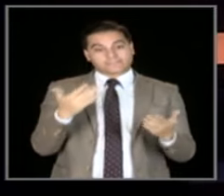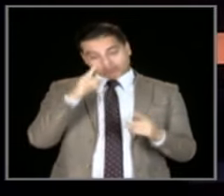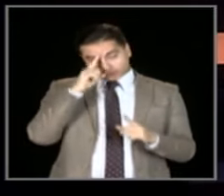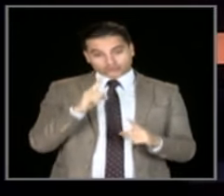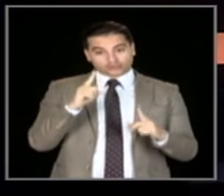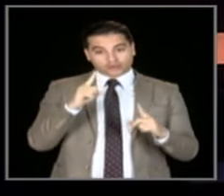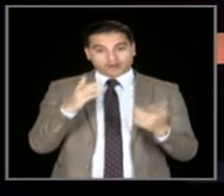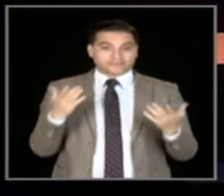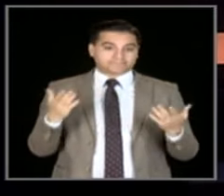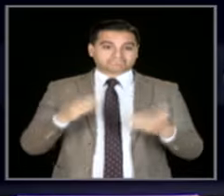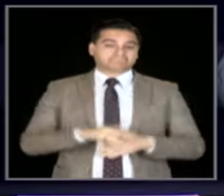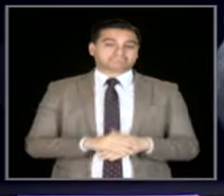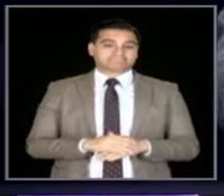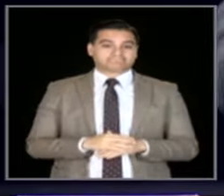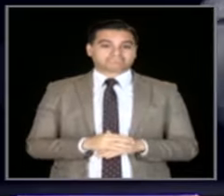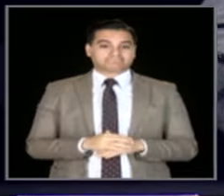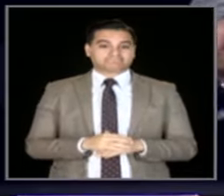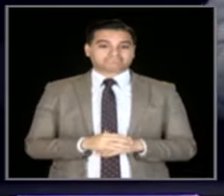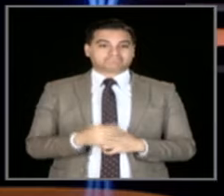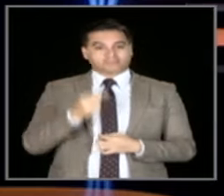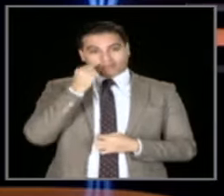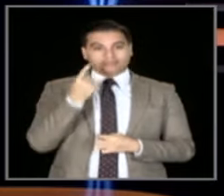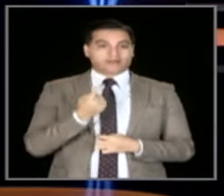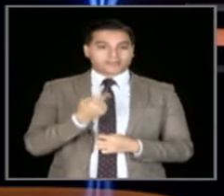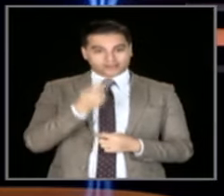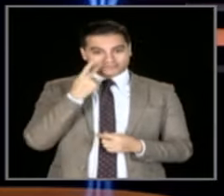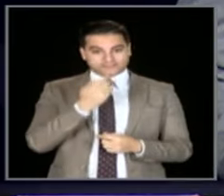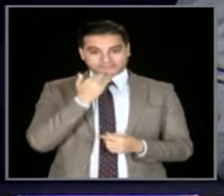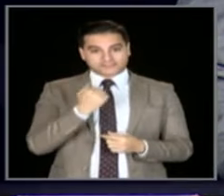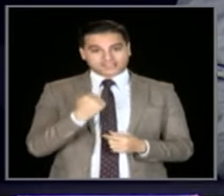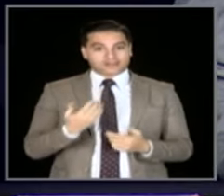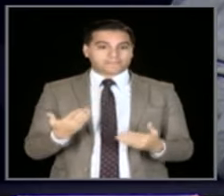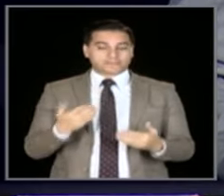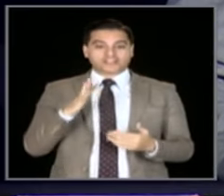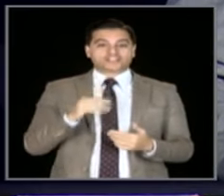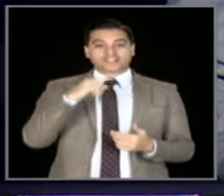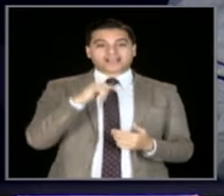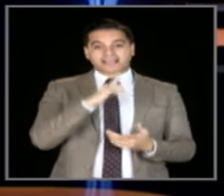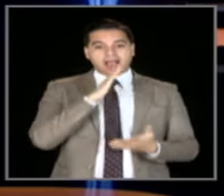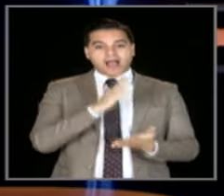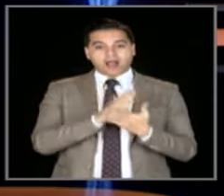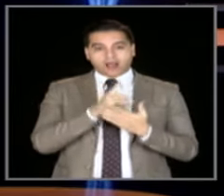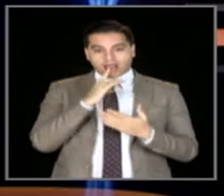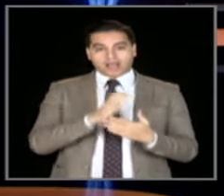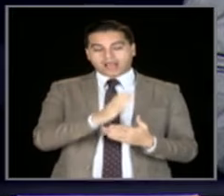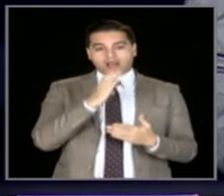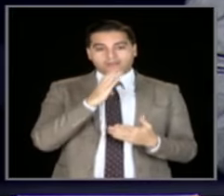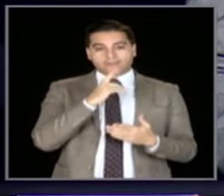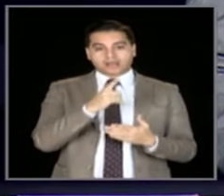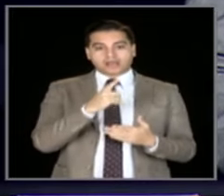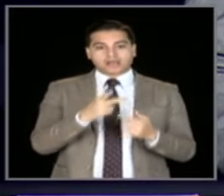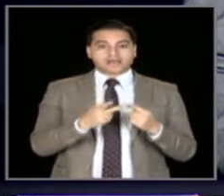الله. ان شاء الله يا رب. يا رب ان شاء الله. طبيعي، شايفة؟ شايفة الثقة؟ شادي ليك حق الرد، انت عندك